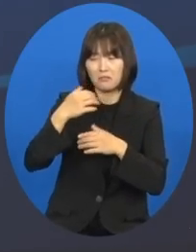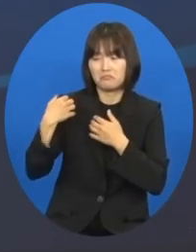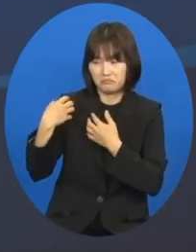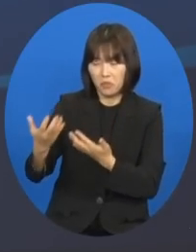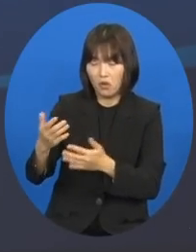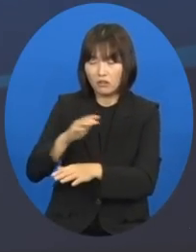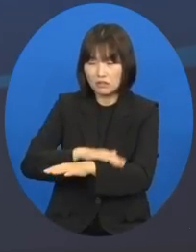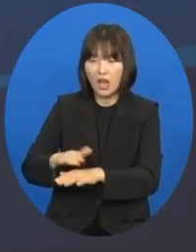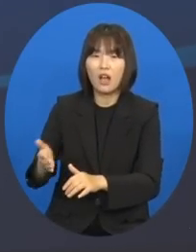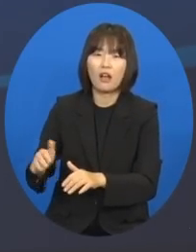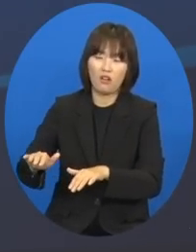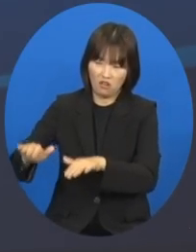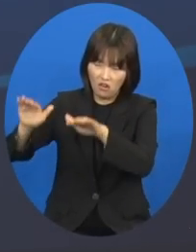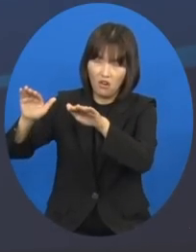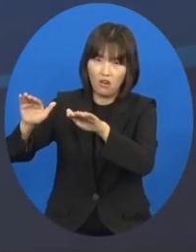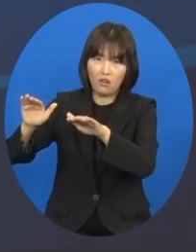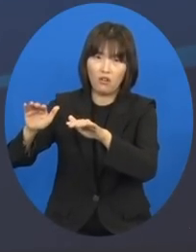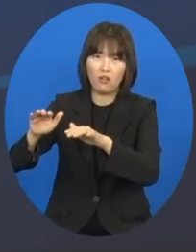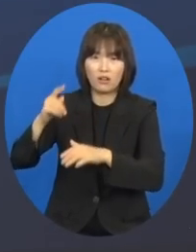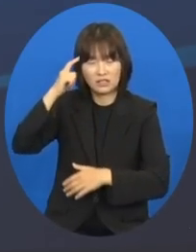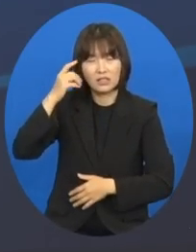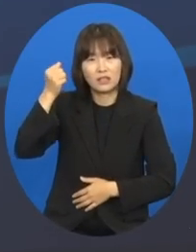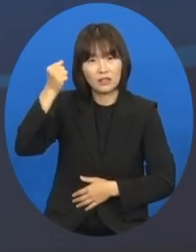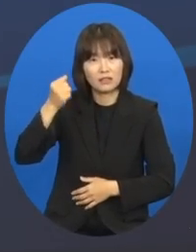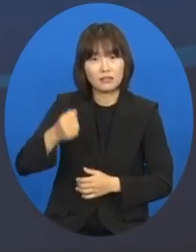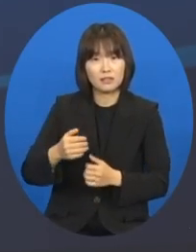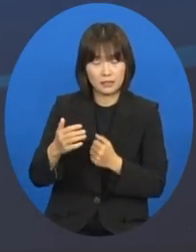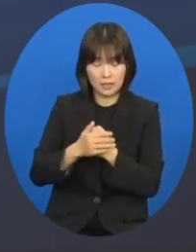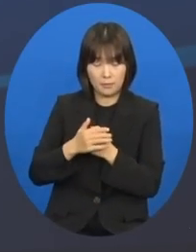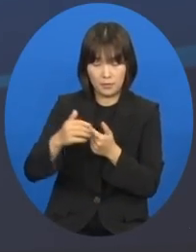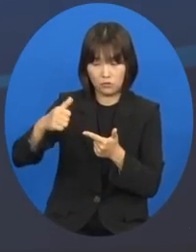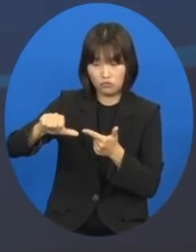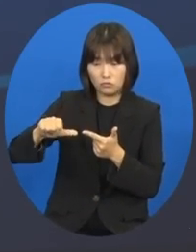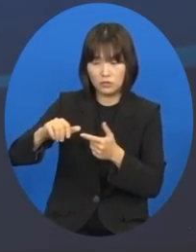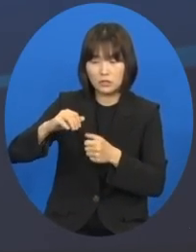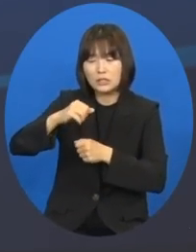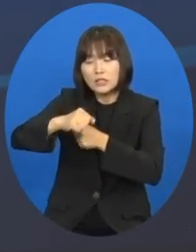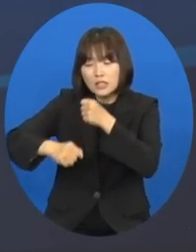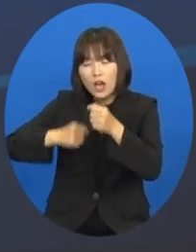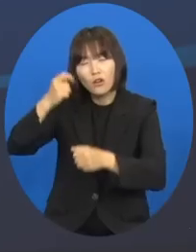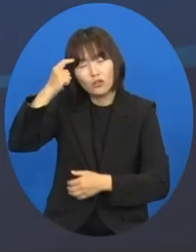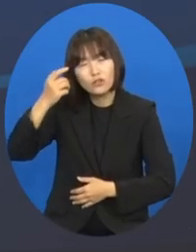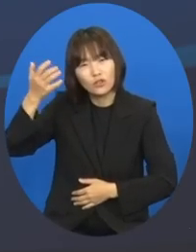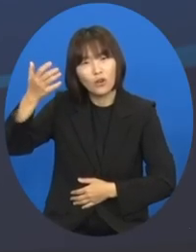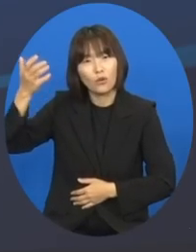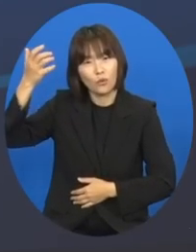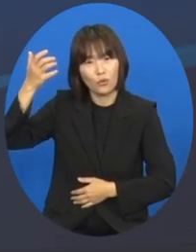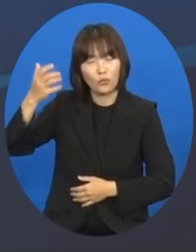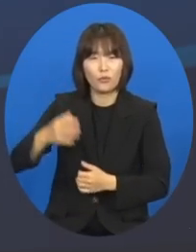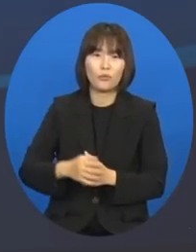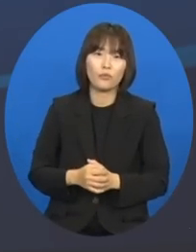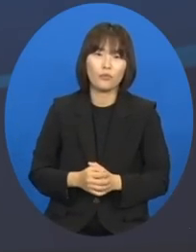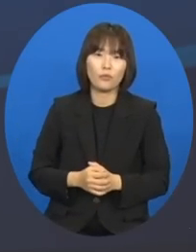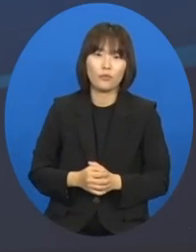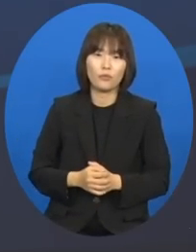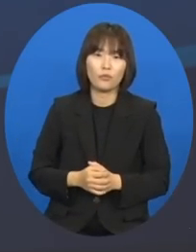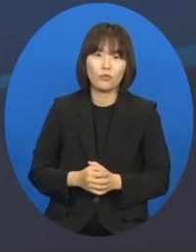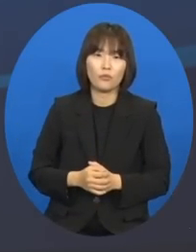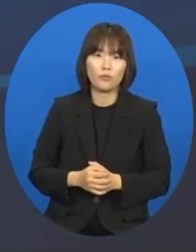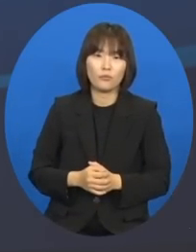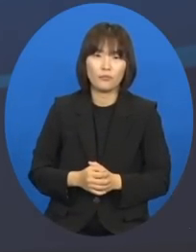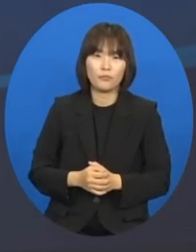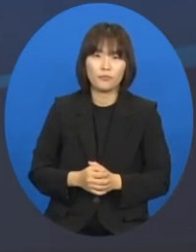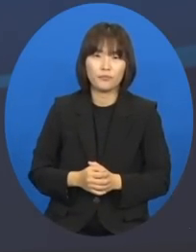이제 둘째는 좀 편하게 키우죠 그러다 보니까 아이가 자유로운 영혼이 됩니다 게다가이 아이들은 어떻게든